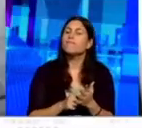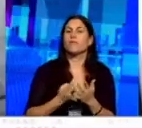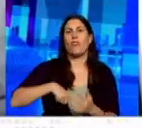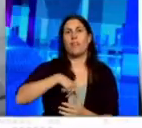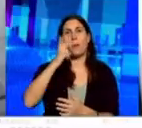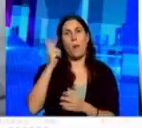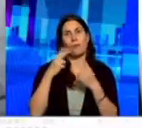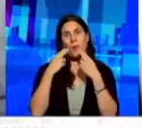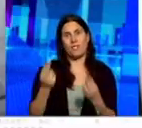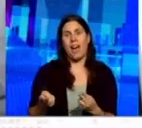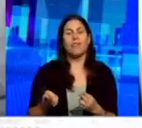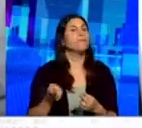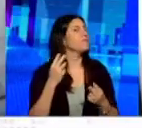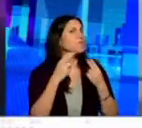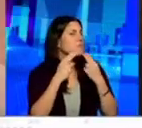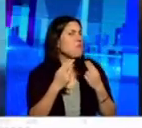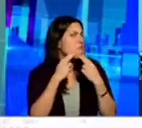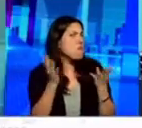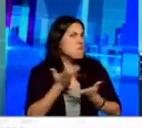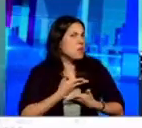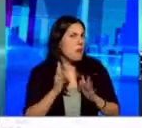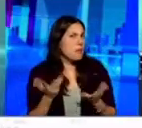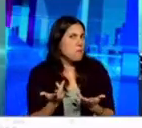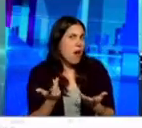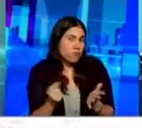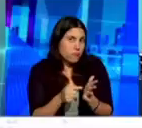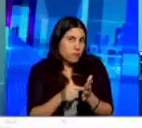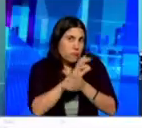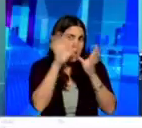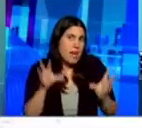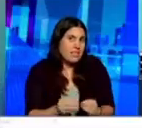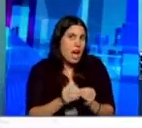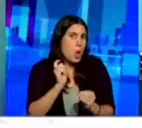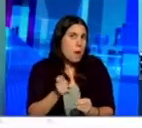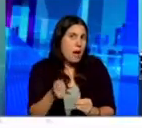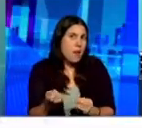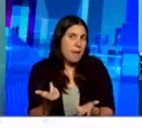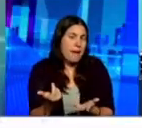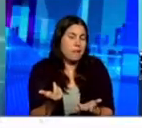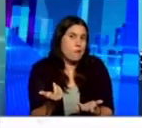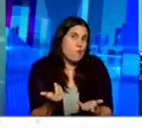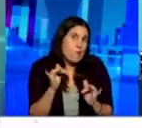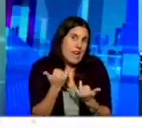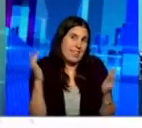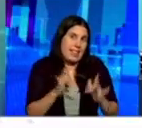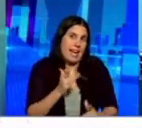רואים את התוצאה. ואיזה תגובות שמעתם? הרי בסך הכל הפרלמנט הוא מוטה נגד ישראל.